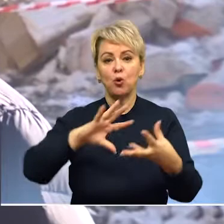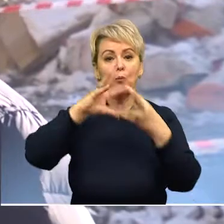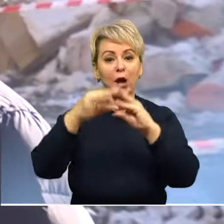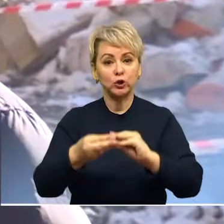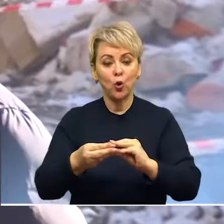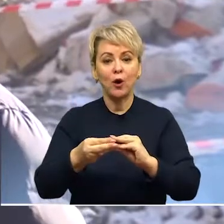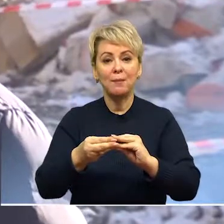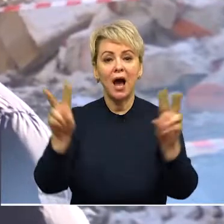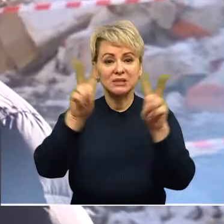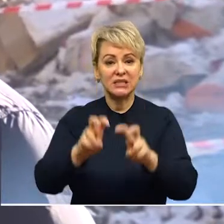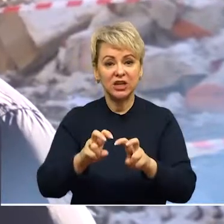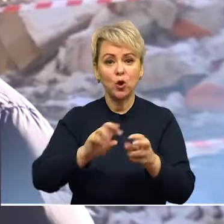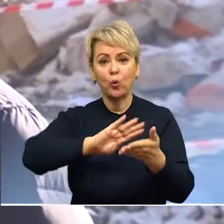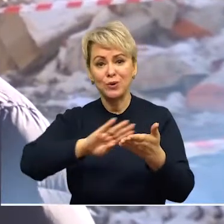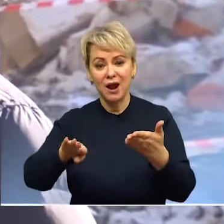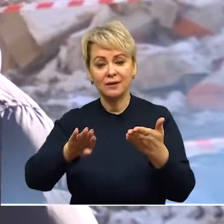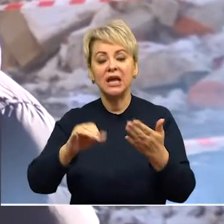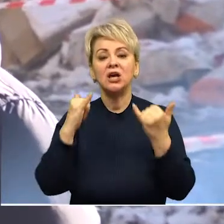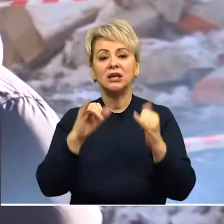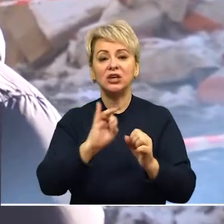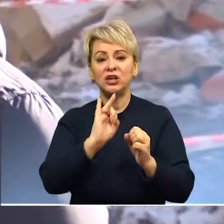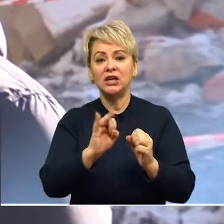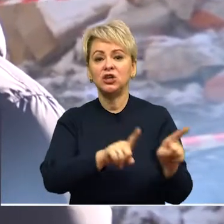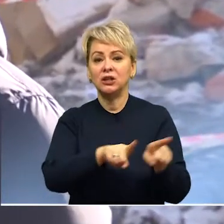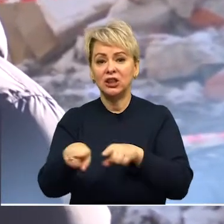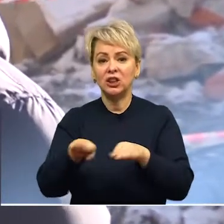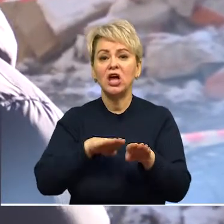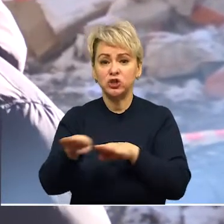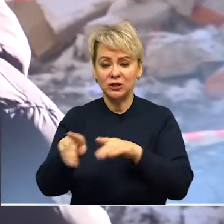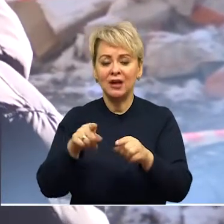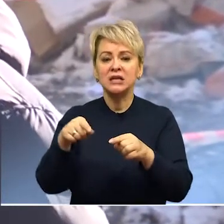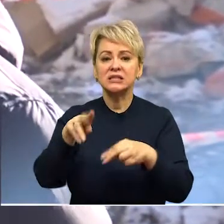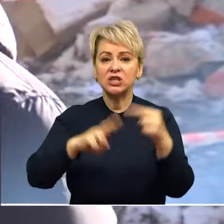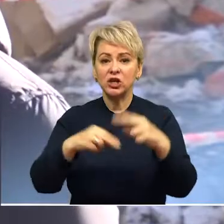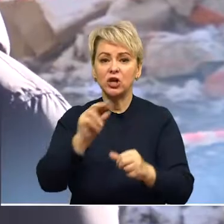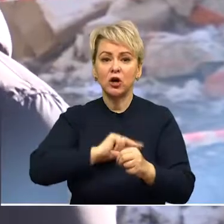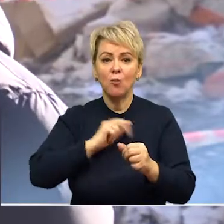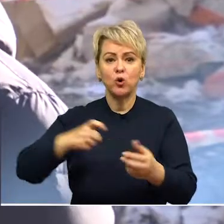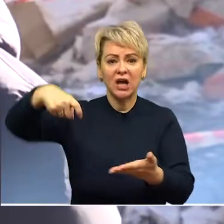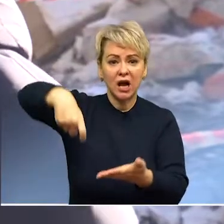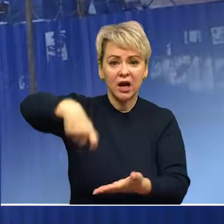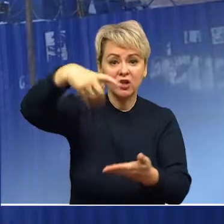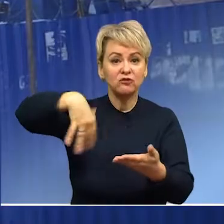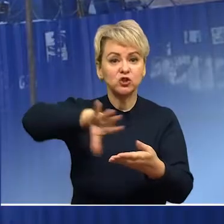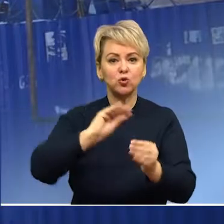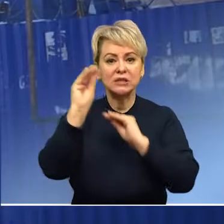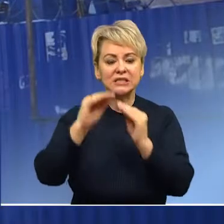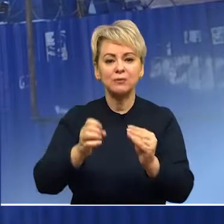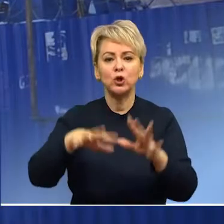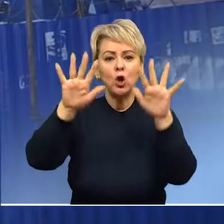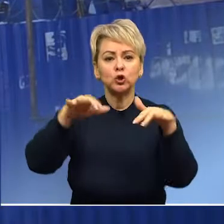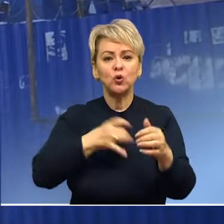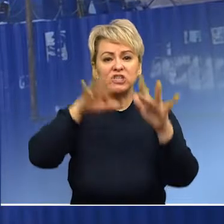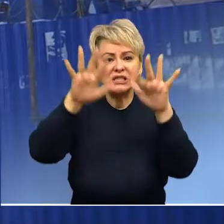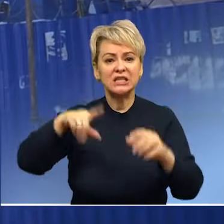итогам, результатам обследования, демонтируем. И параллельно начинаем строительные работы. Вот башенные краны собираем уже. Дождь, снег и